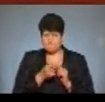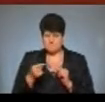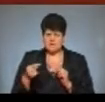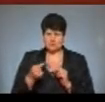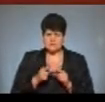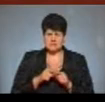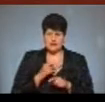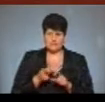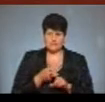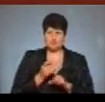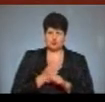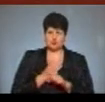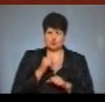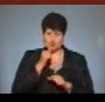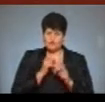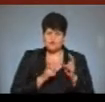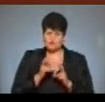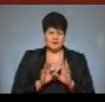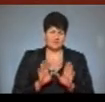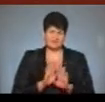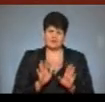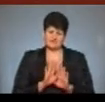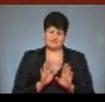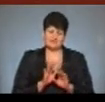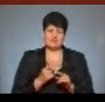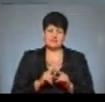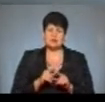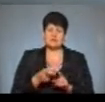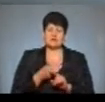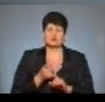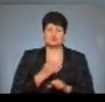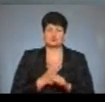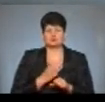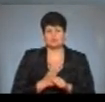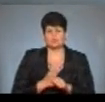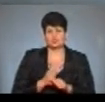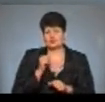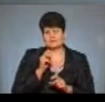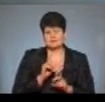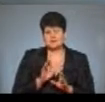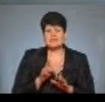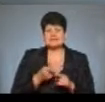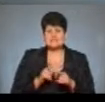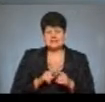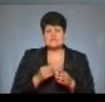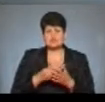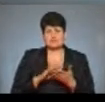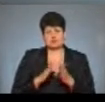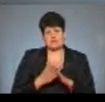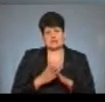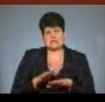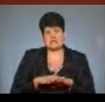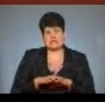роботою цукрових заводів? Ні, це не пов'язано з роботою цукрою, це пов'язано насамперед із ціновою ситуацією на ринку